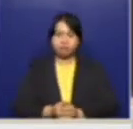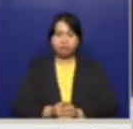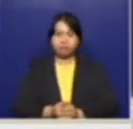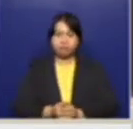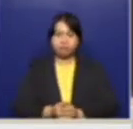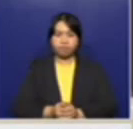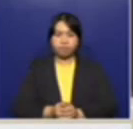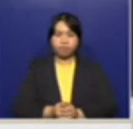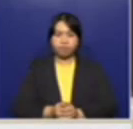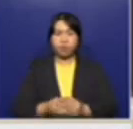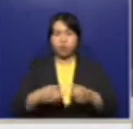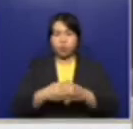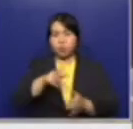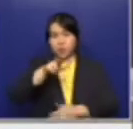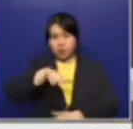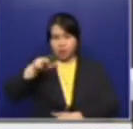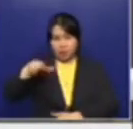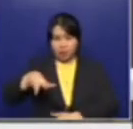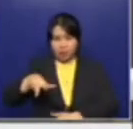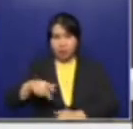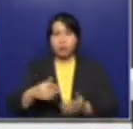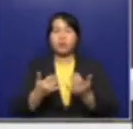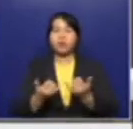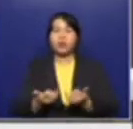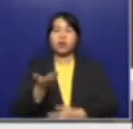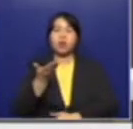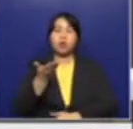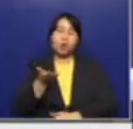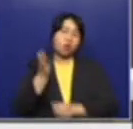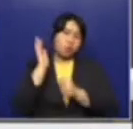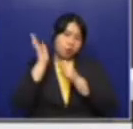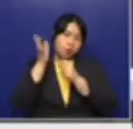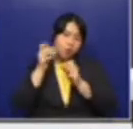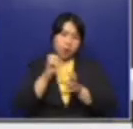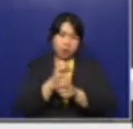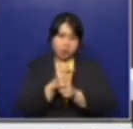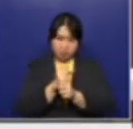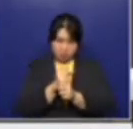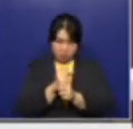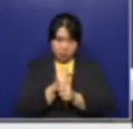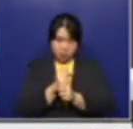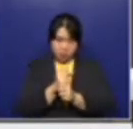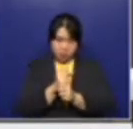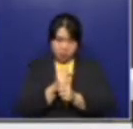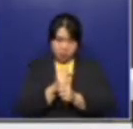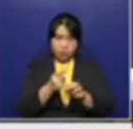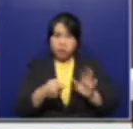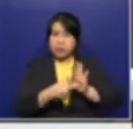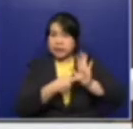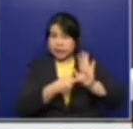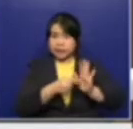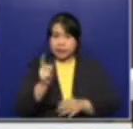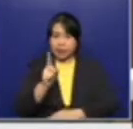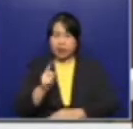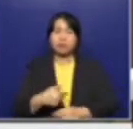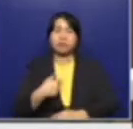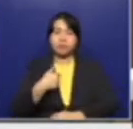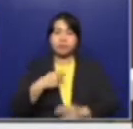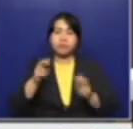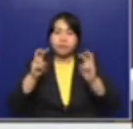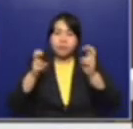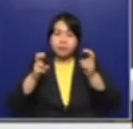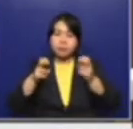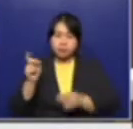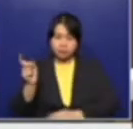านประธานที่เคารพครับผมขออภิปรายเพื่อสรุปยัตติที่ได้เสนอไปซึ่งยัตติของกระผมนั้นเป็นเรื่